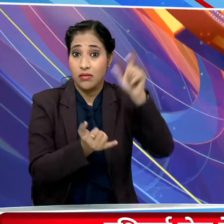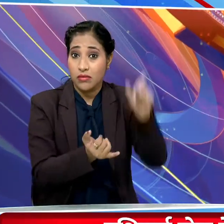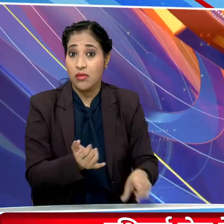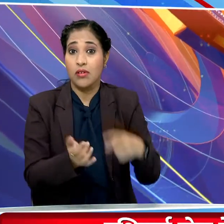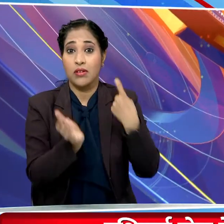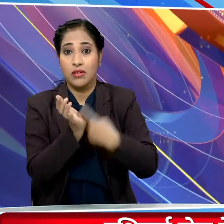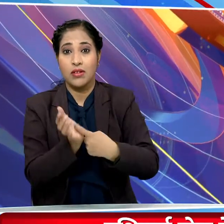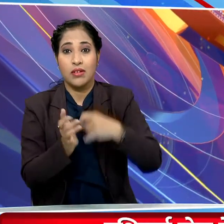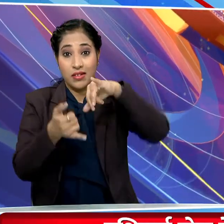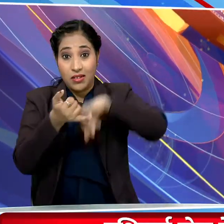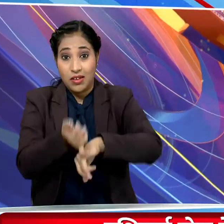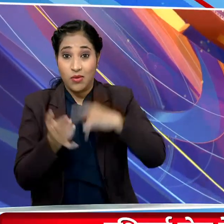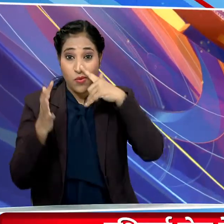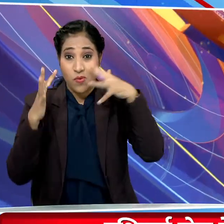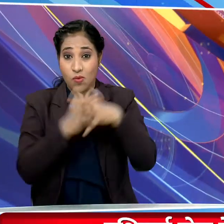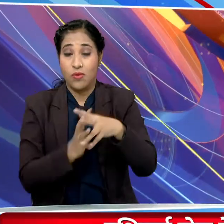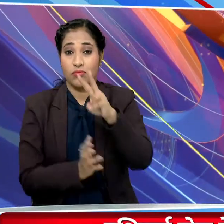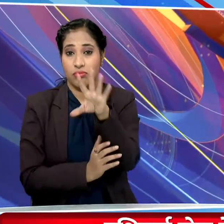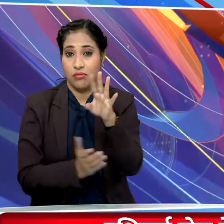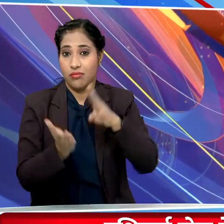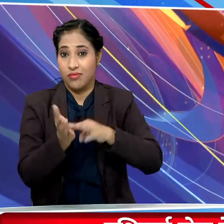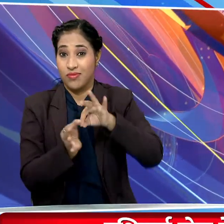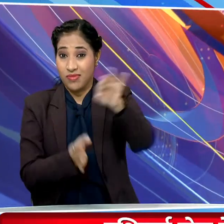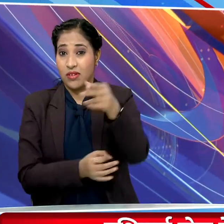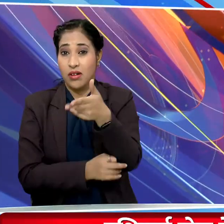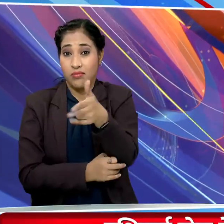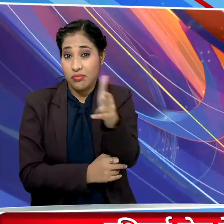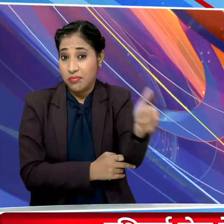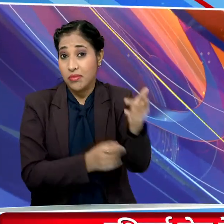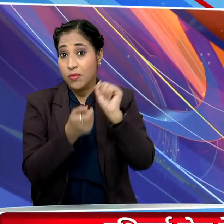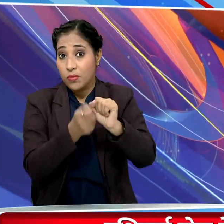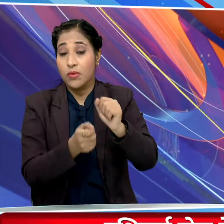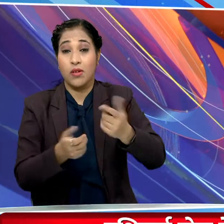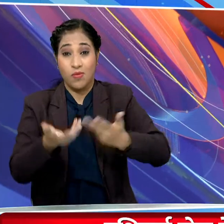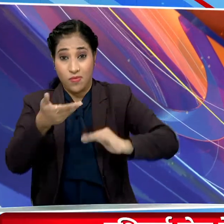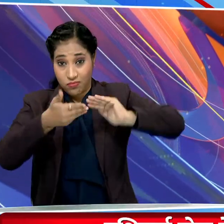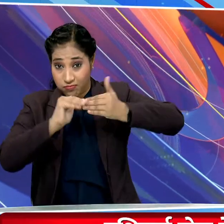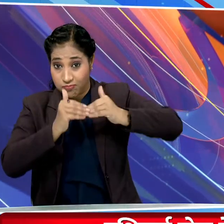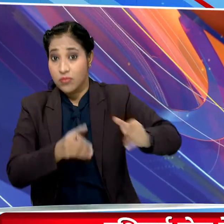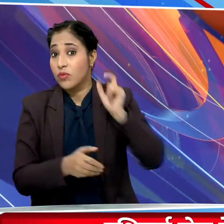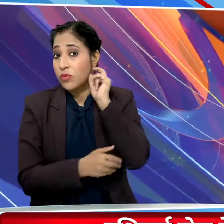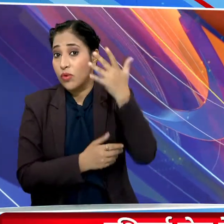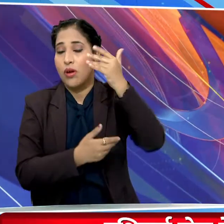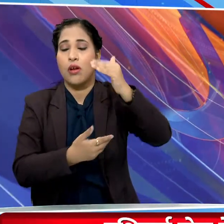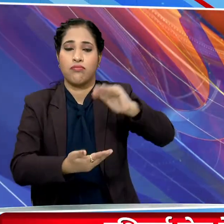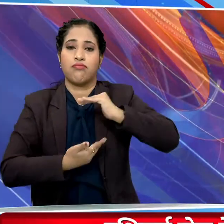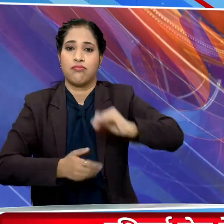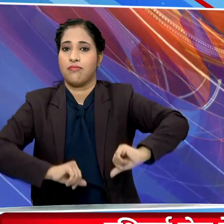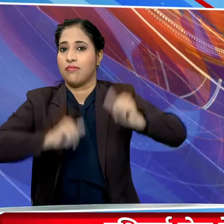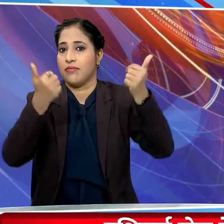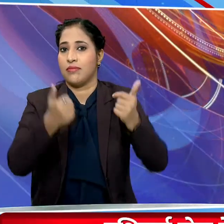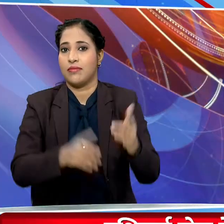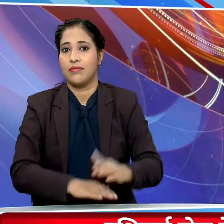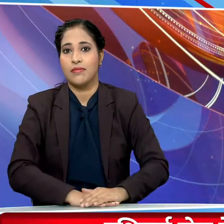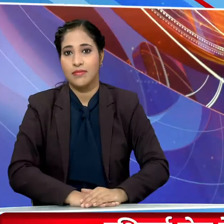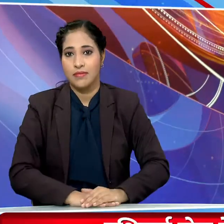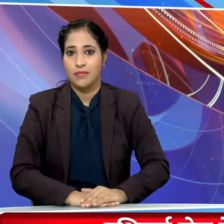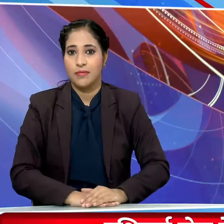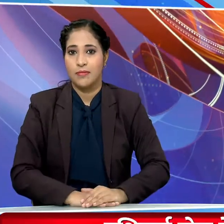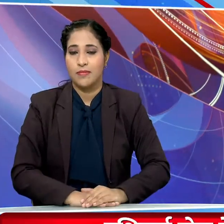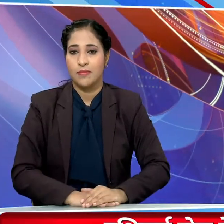ने महिलाओं की 25 मीटर एयर पिस्टल टीम इवेंट में स्वर्ण पदक किया अपने नाम।